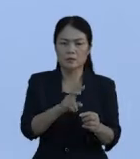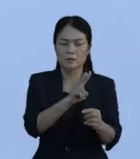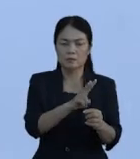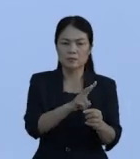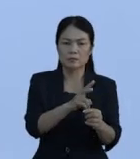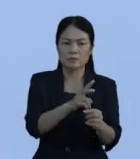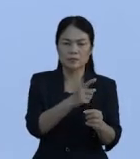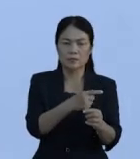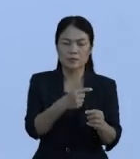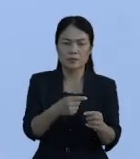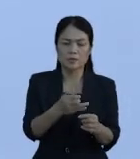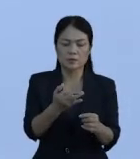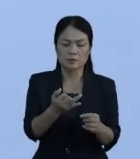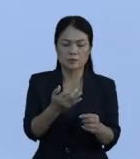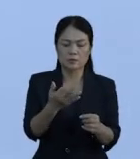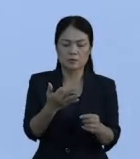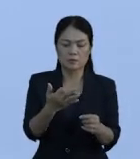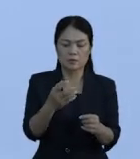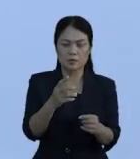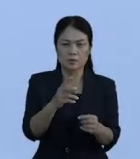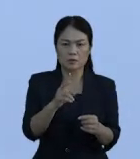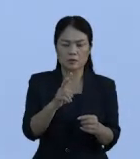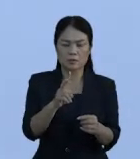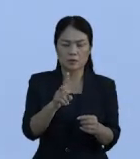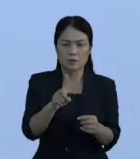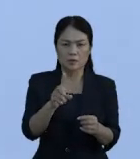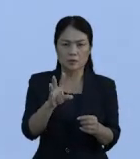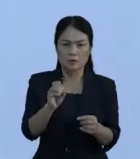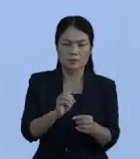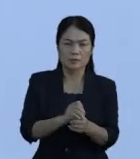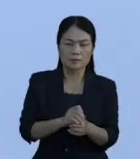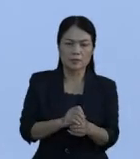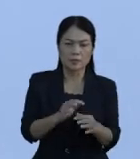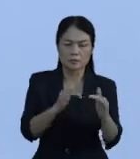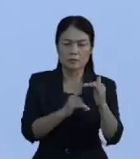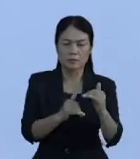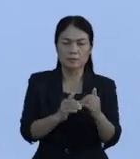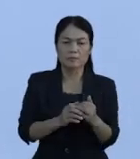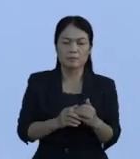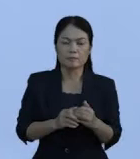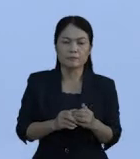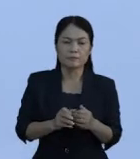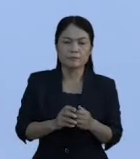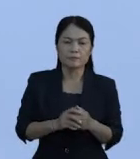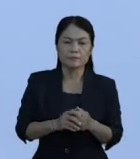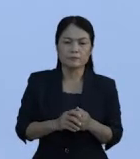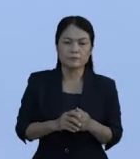chẳng đấy pi liên cùng phần sai một vài mớ pi quan rồi hạ sập chẳng được cũng cùng nọ khang đấy thả